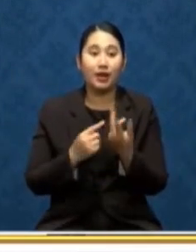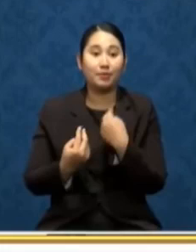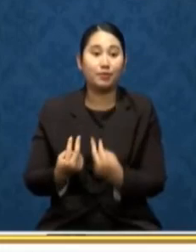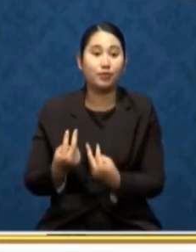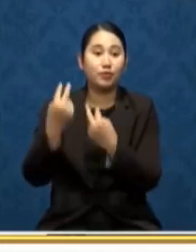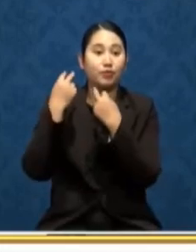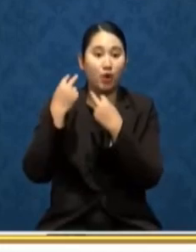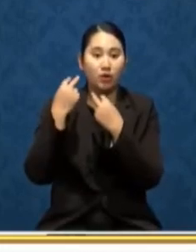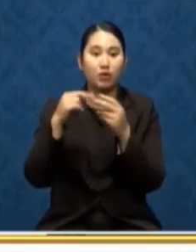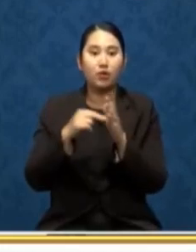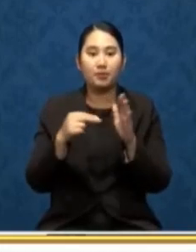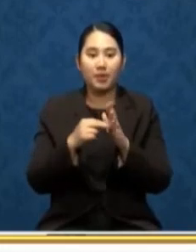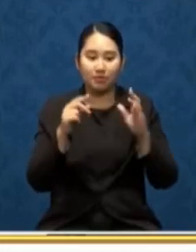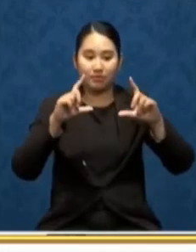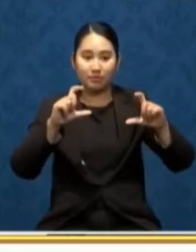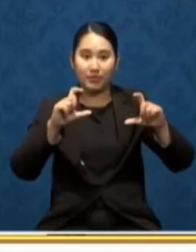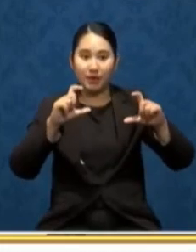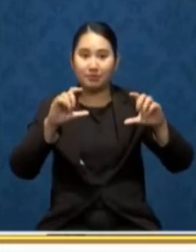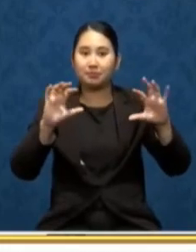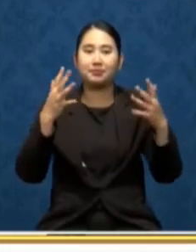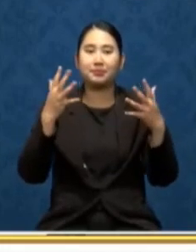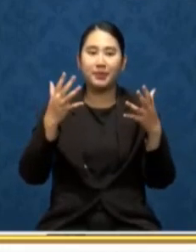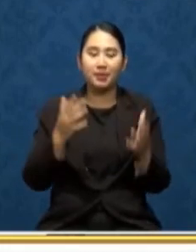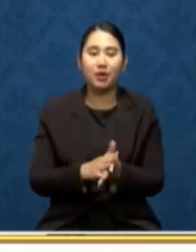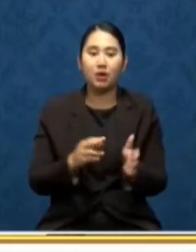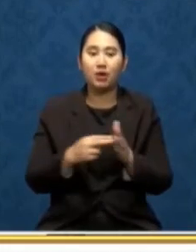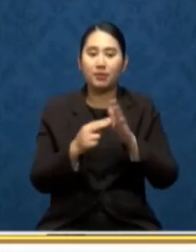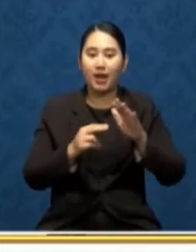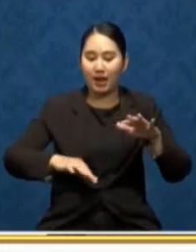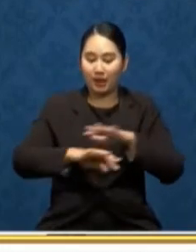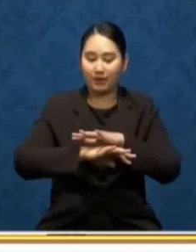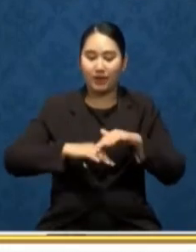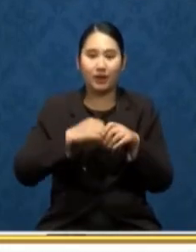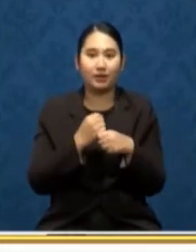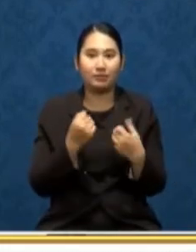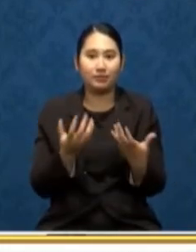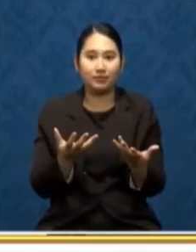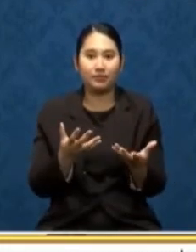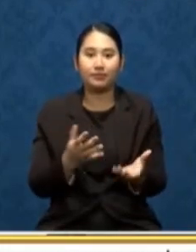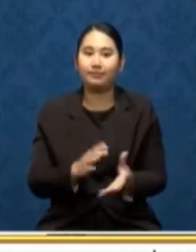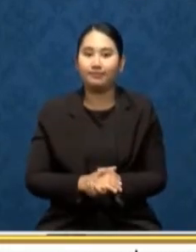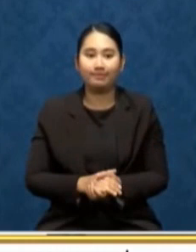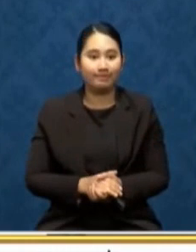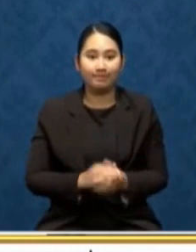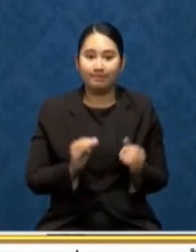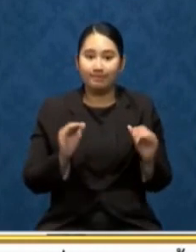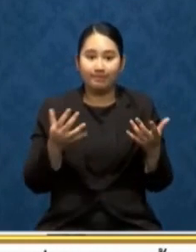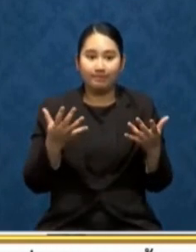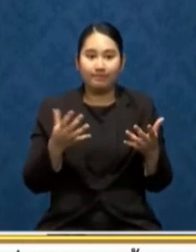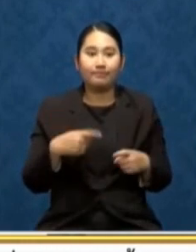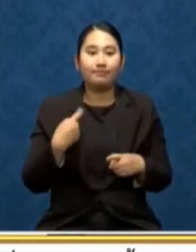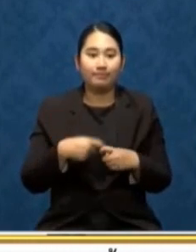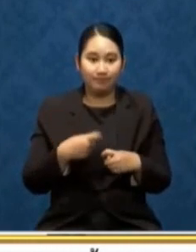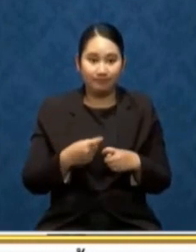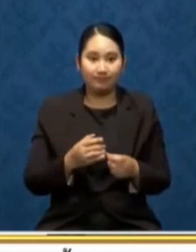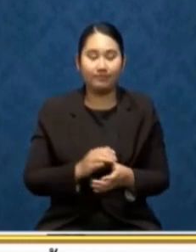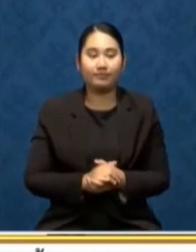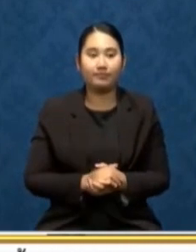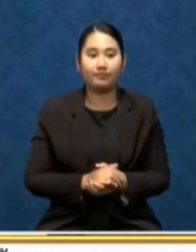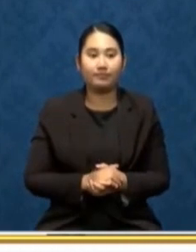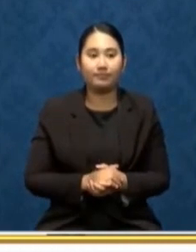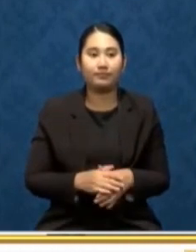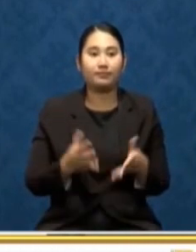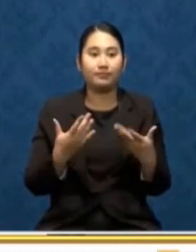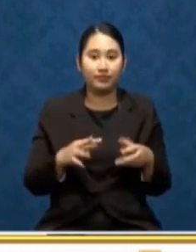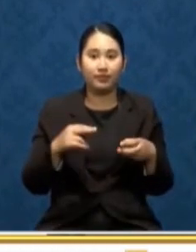ไปก็คงไม่มีภาพถ่ายทางอากาศจะหาพยานบุคคลณปัจจุบันมายืนยันก็เป็นไปได้ยากนับวัน